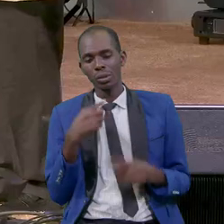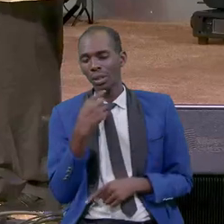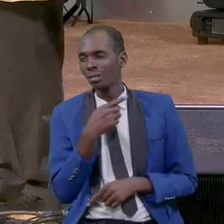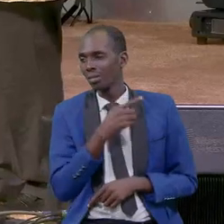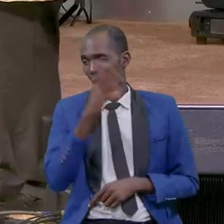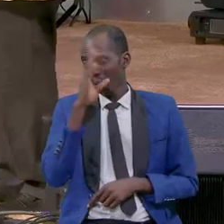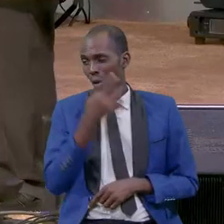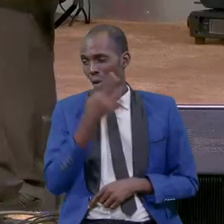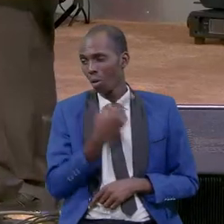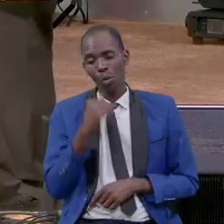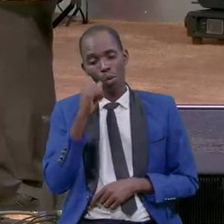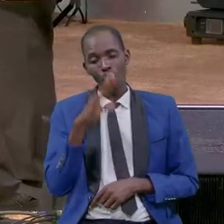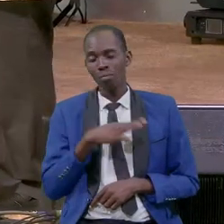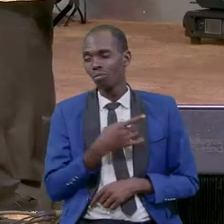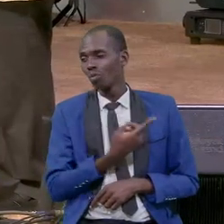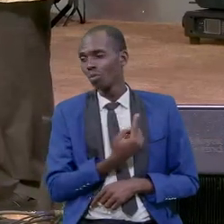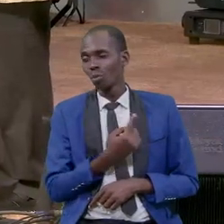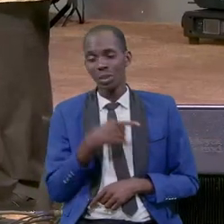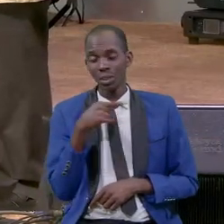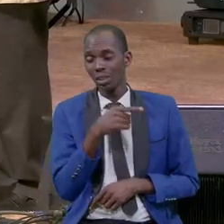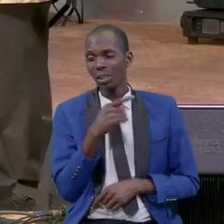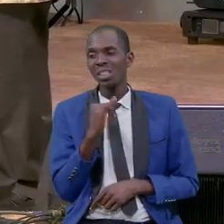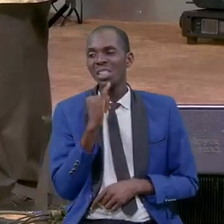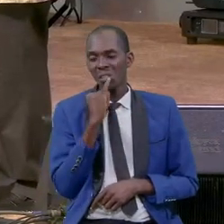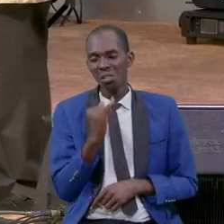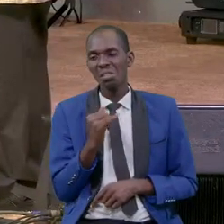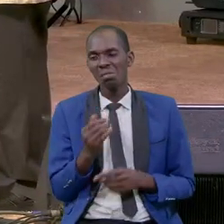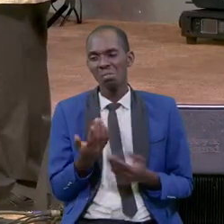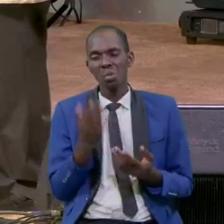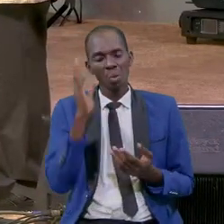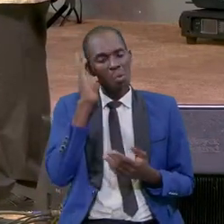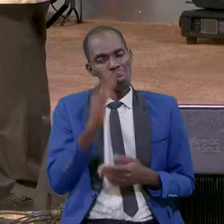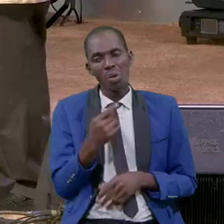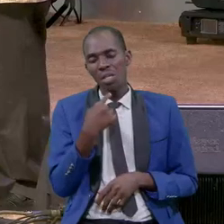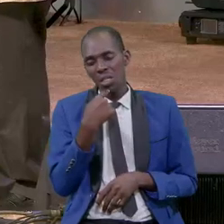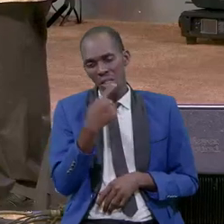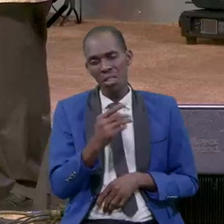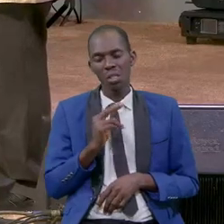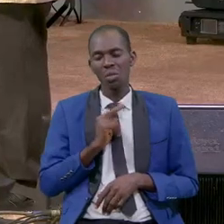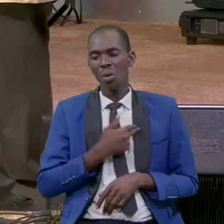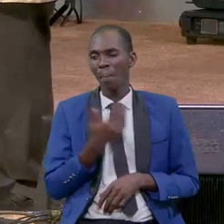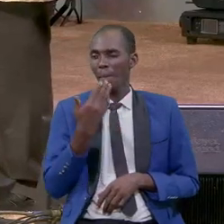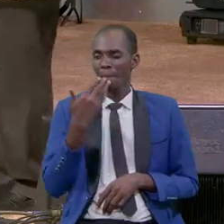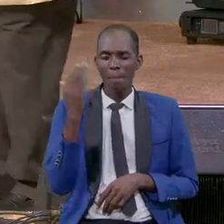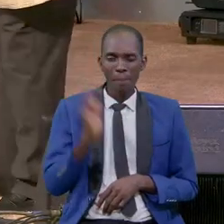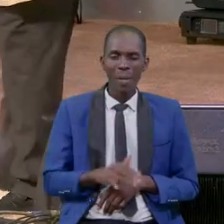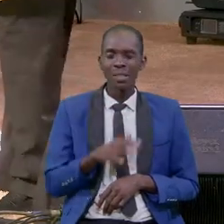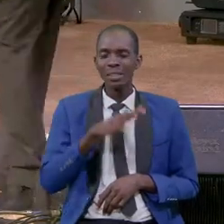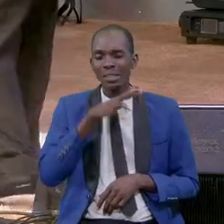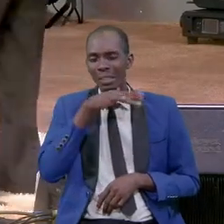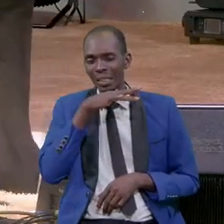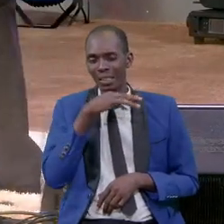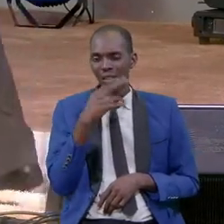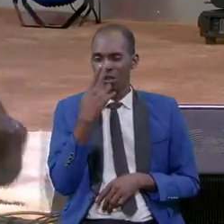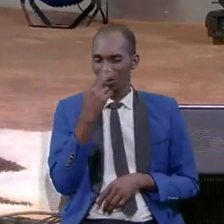les gens ne sont pas assez audacieux pour vous confronter, mais ils vont dire, ah, elle vient encore avec ses paroles